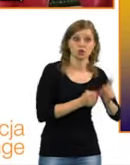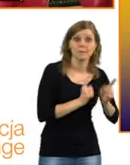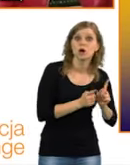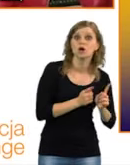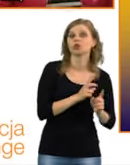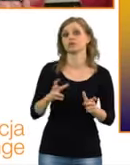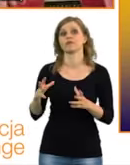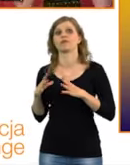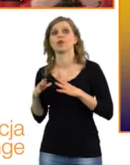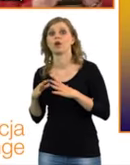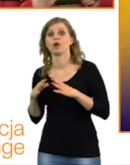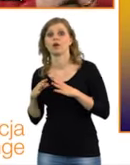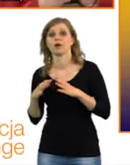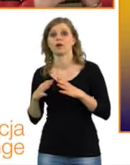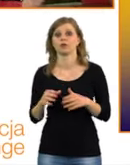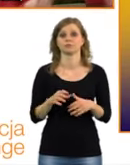jest